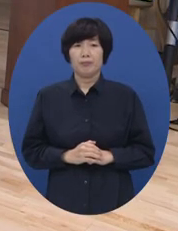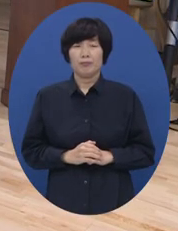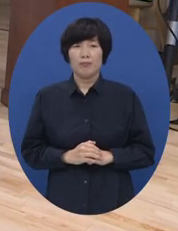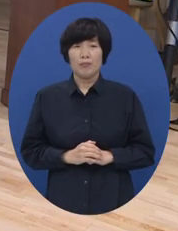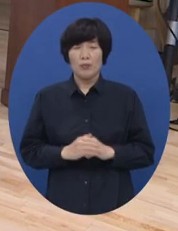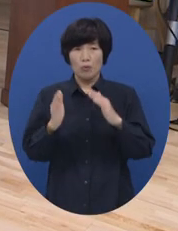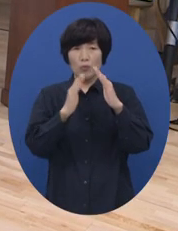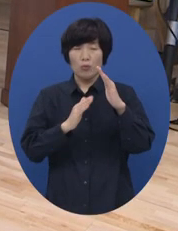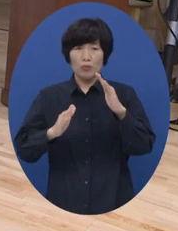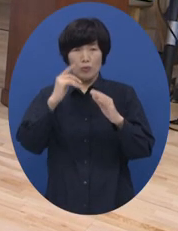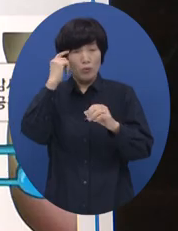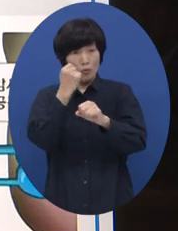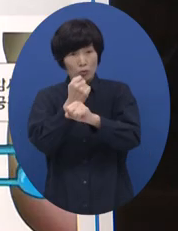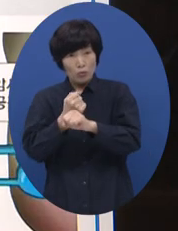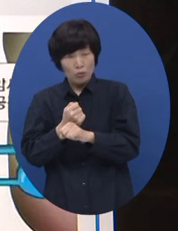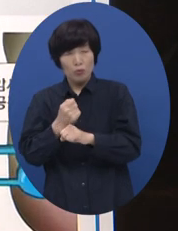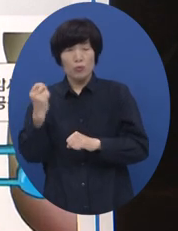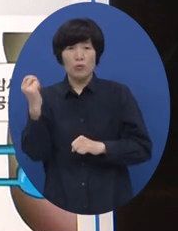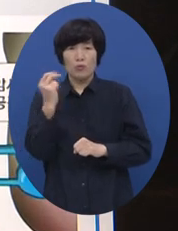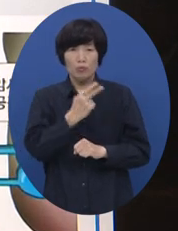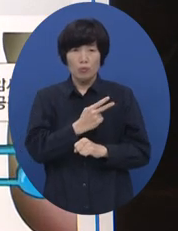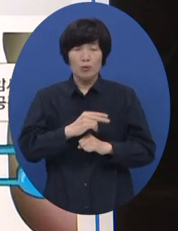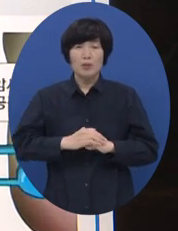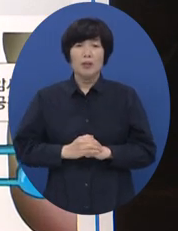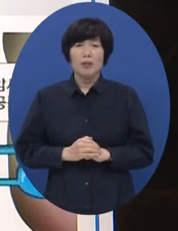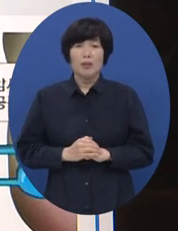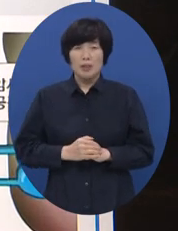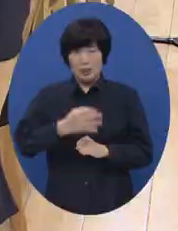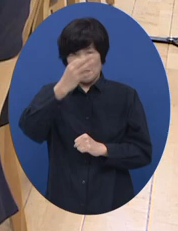연구 기획과 발굴, 컨설팅을 진행하고